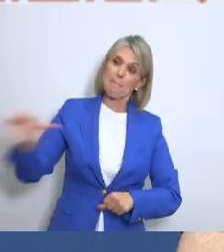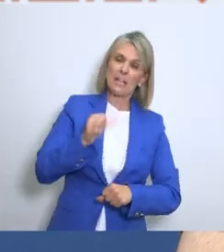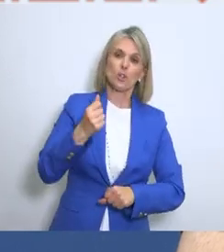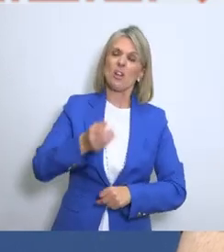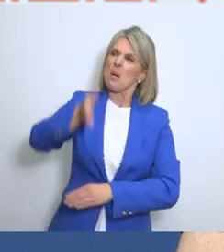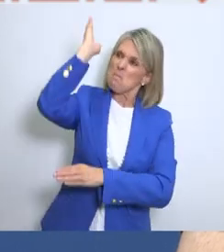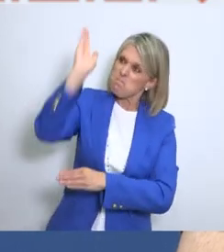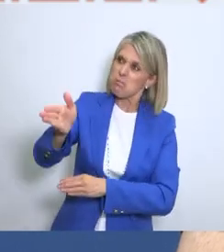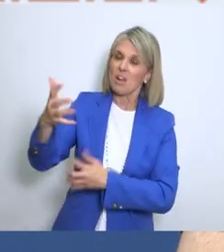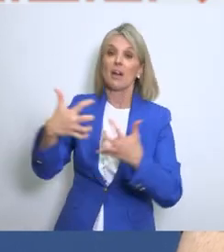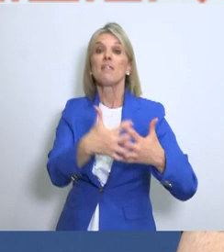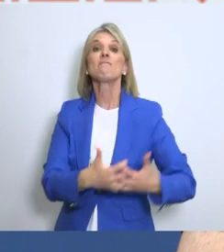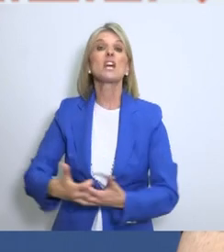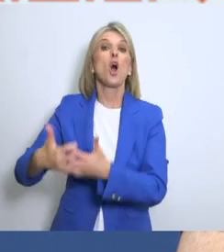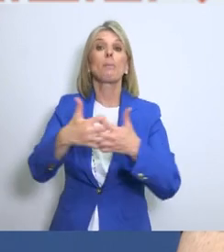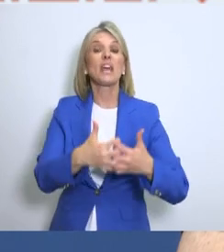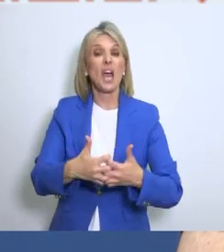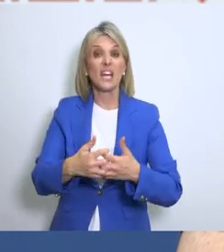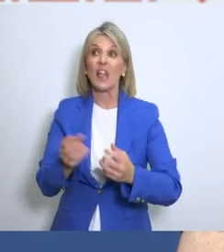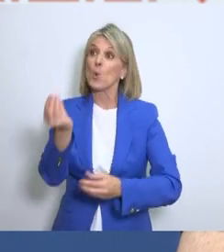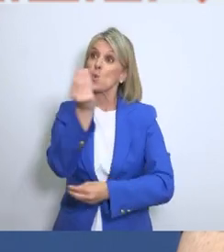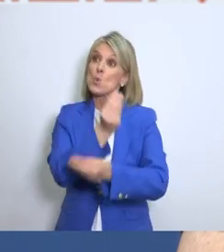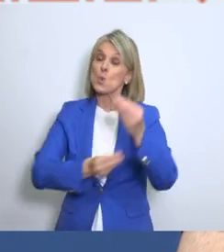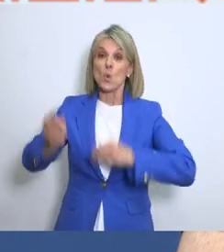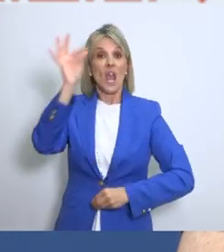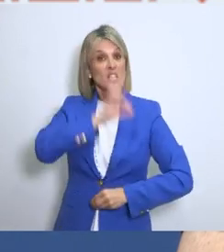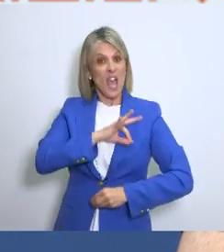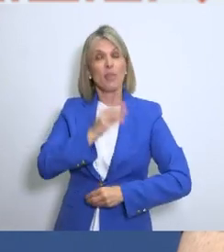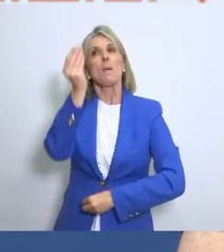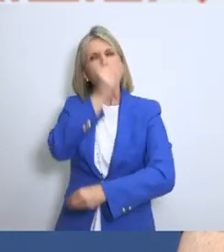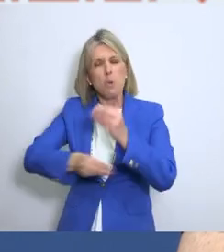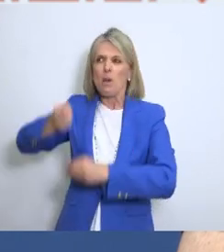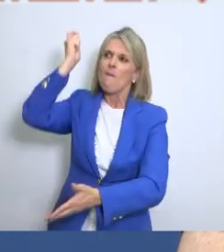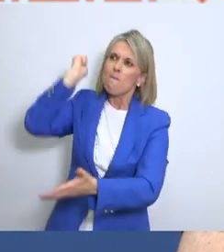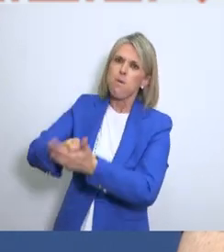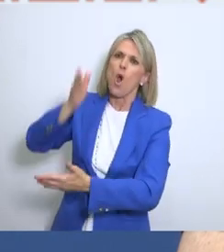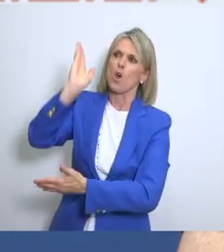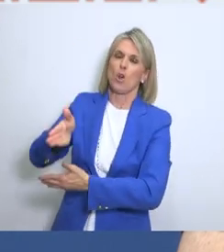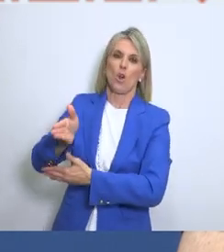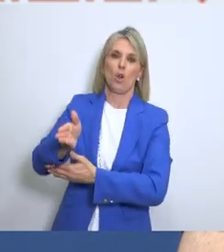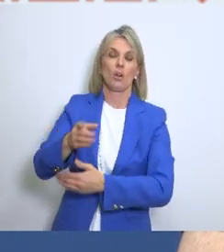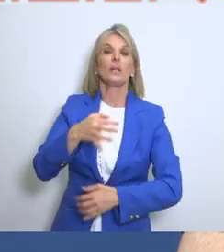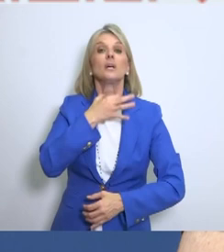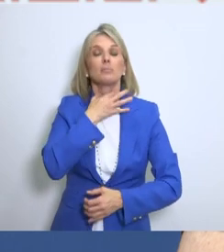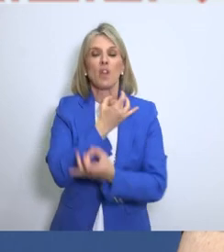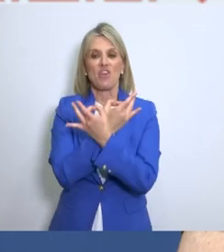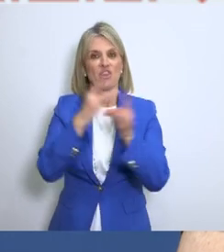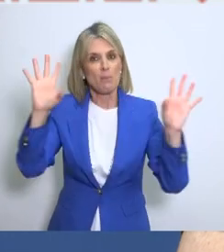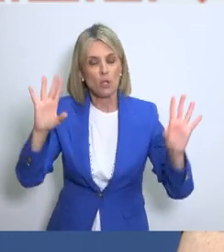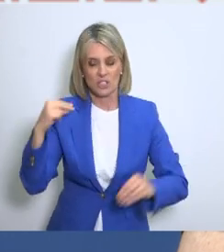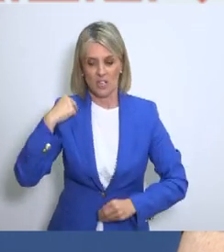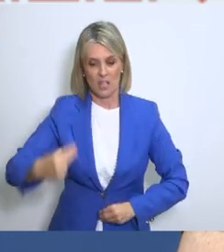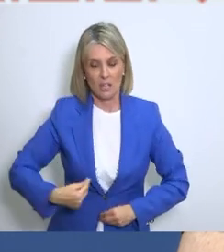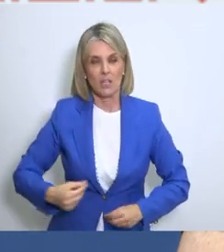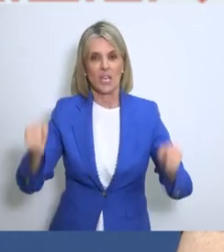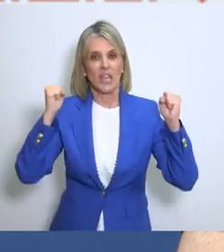φορολογία των κερδών του κεφαλαίου και των πλουσίων για τη γενναία χρηματοδότηση της δημόσιας δωρεάν υγείας, παιδείας και